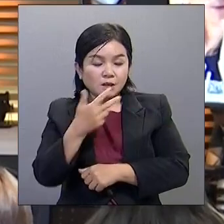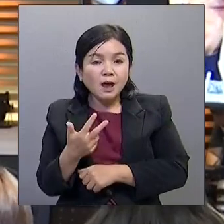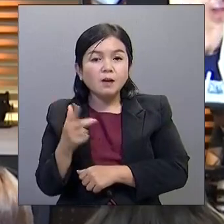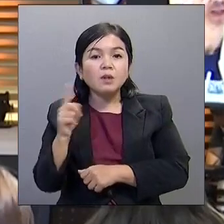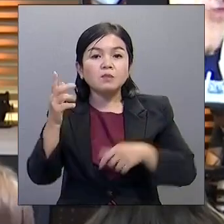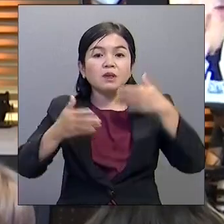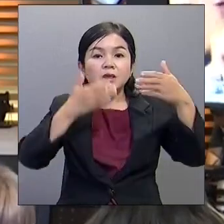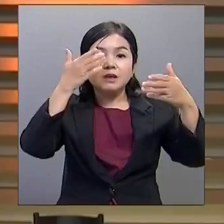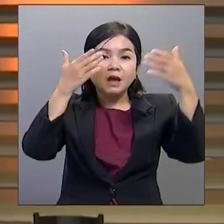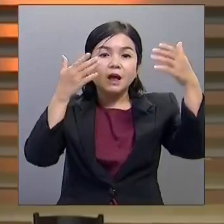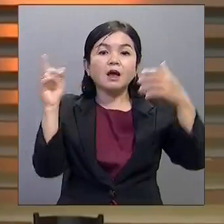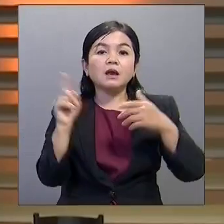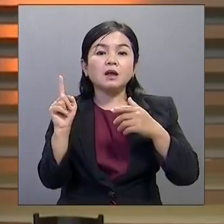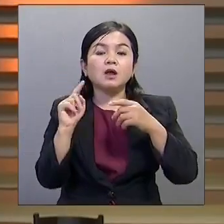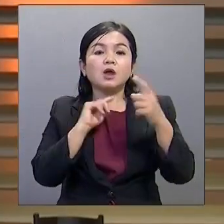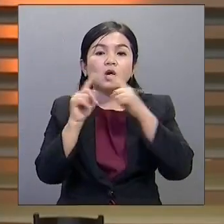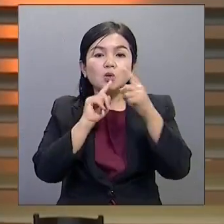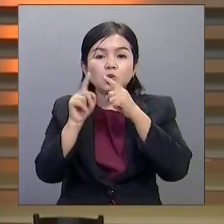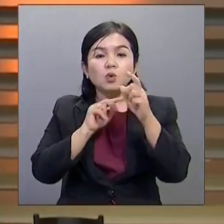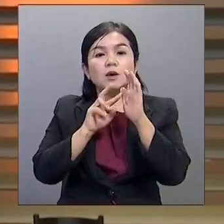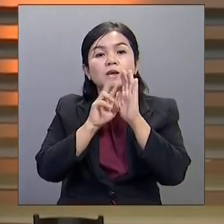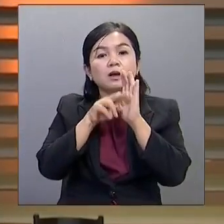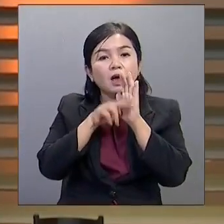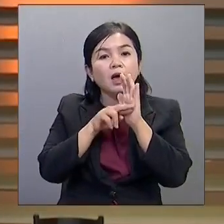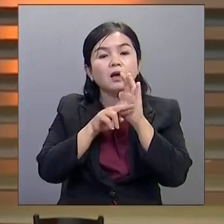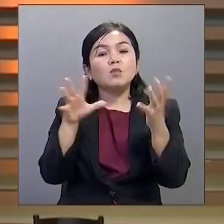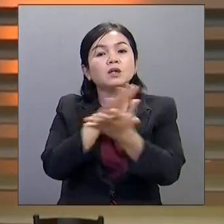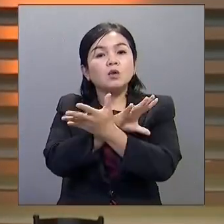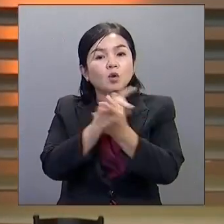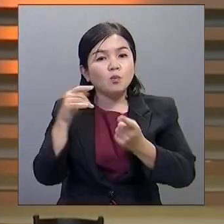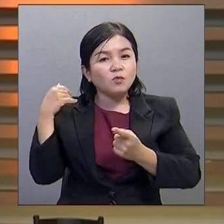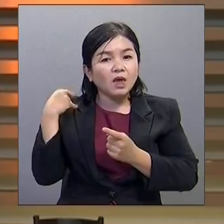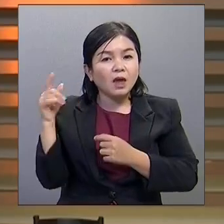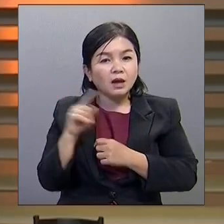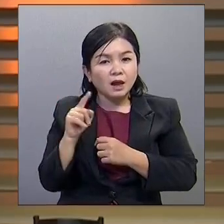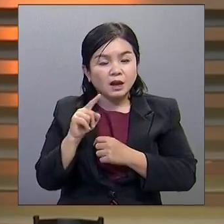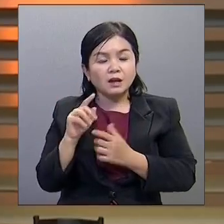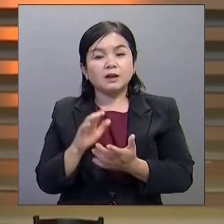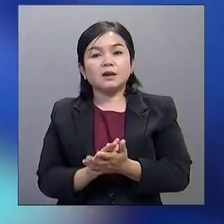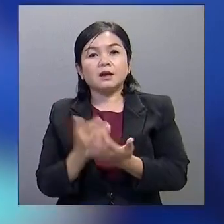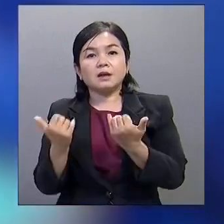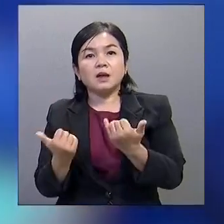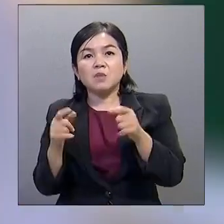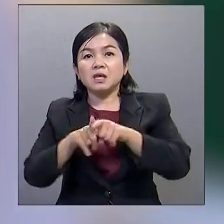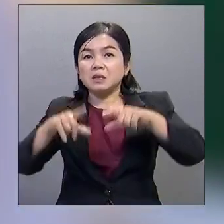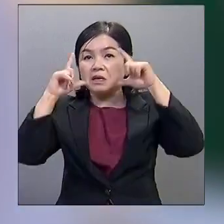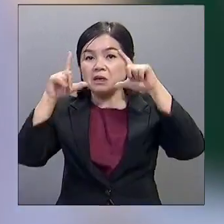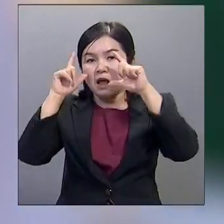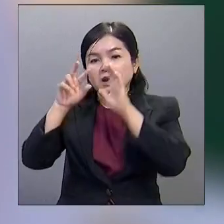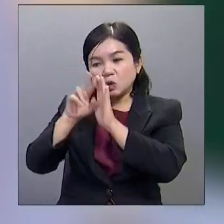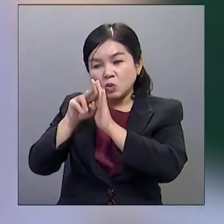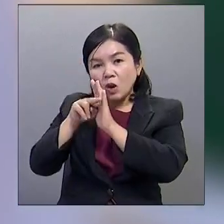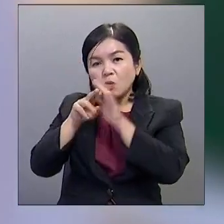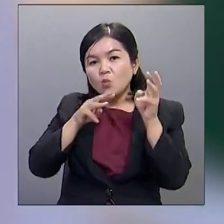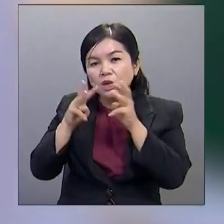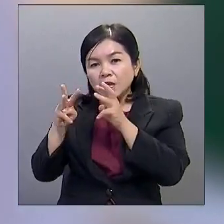รมนะคะเป็นทอล์ก TikTok ปังๆเพื่อสังคมค่ะโดยคุณธรรมชาติโยธาจุน TikToker ชื่อดังมาเล่าถึงกลวิธี